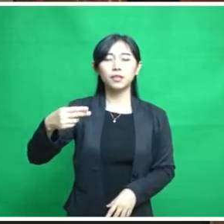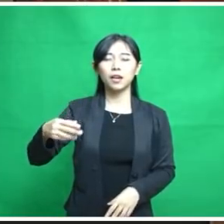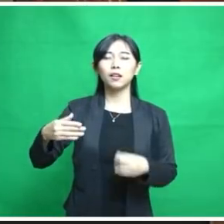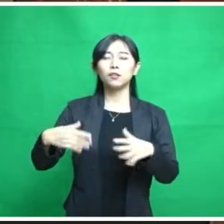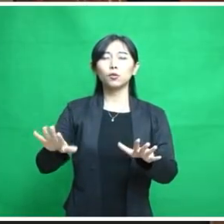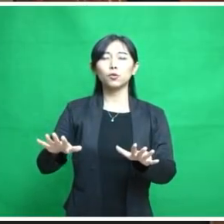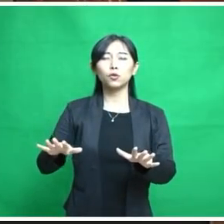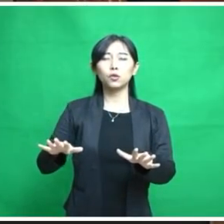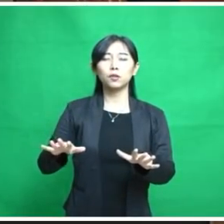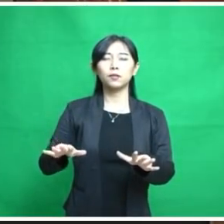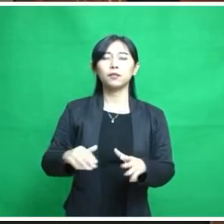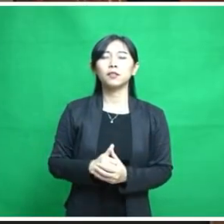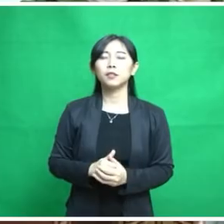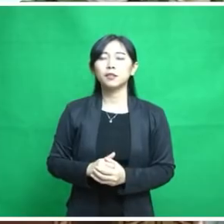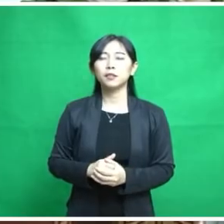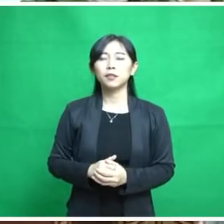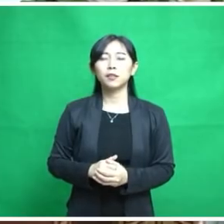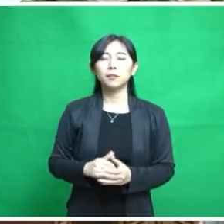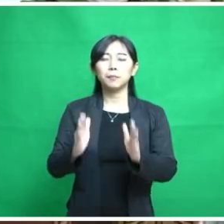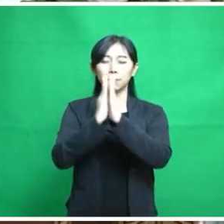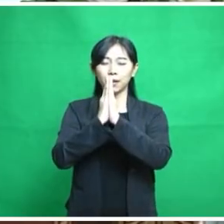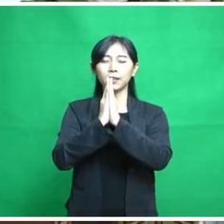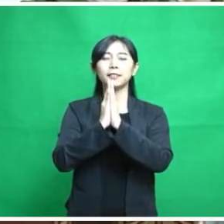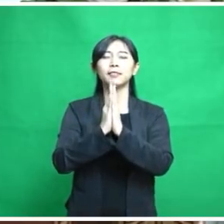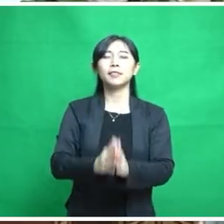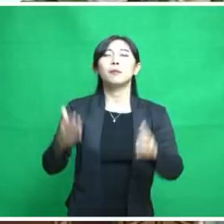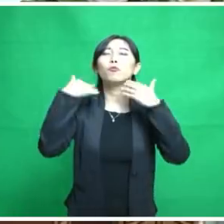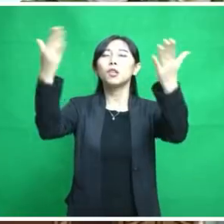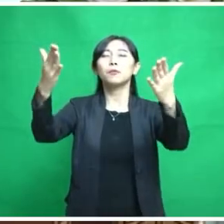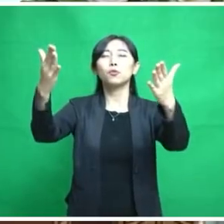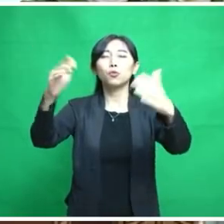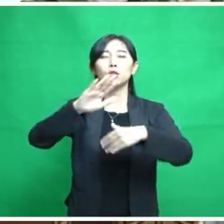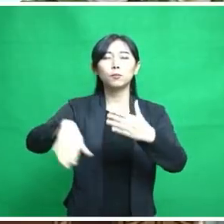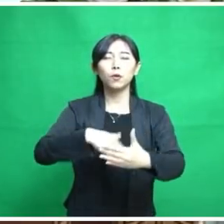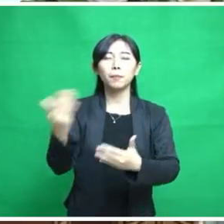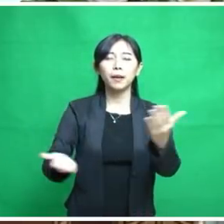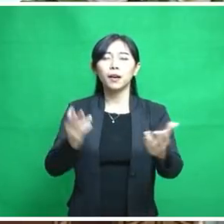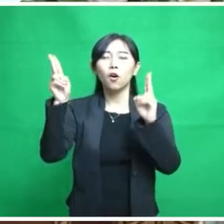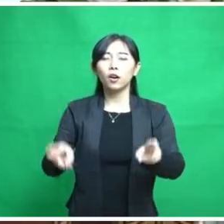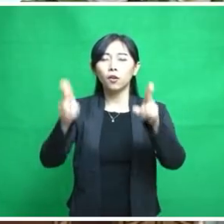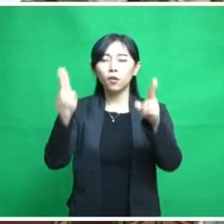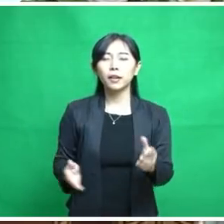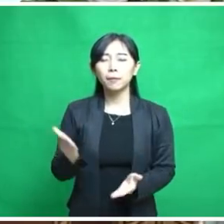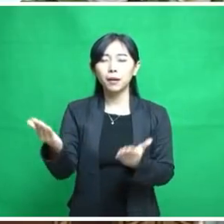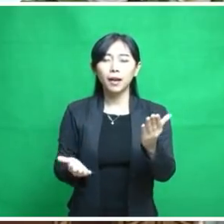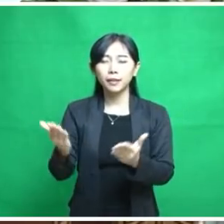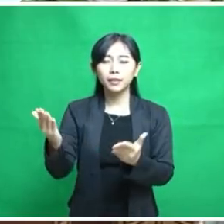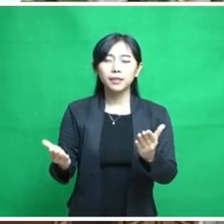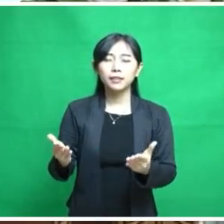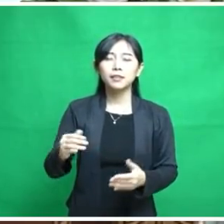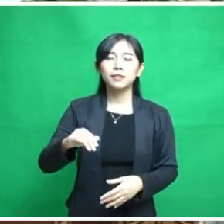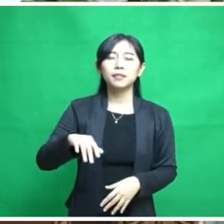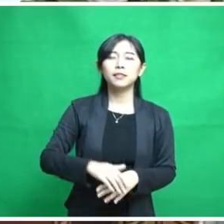boleh menjalin kerjasama. Mengucap syukur juga untuk seluruh petugas kebaktian, baik di wilayah Jakarta